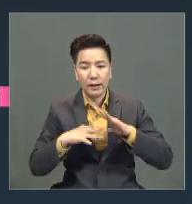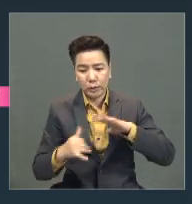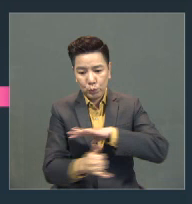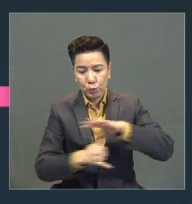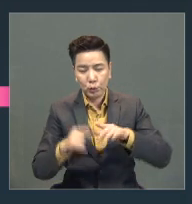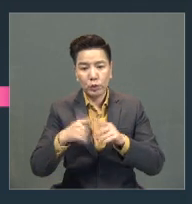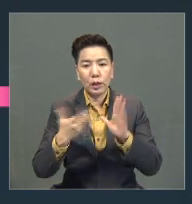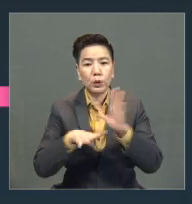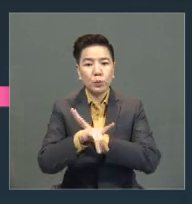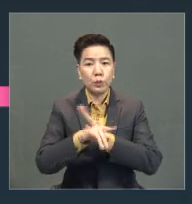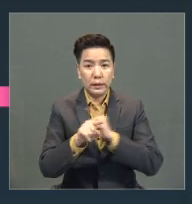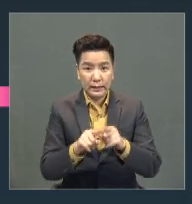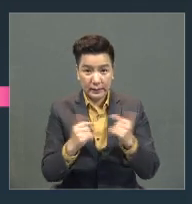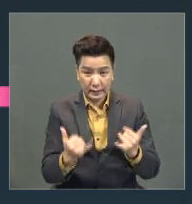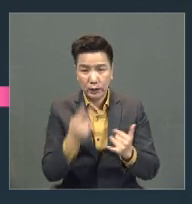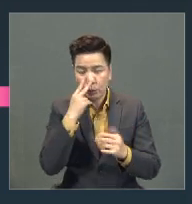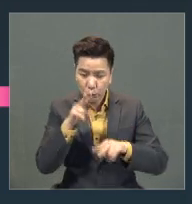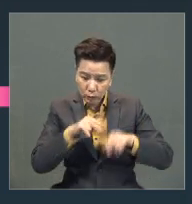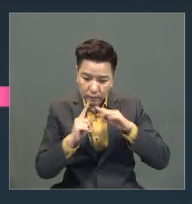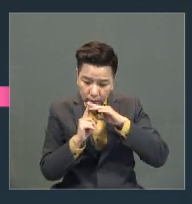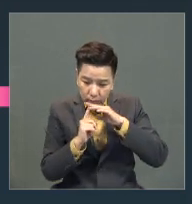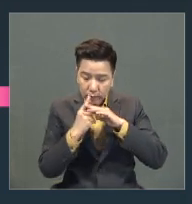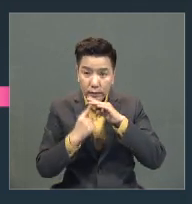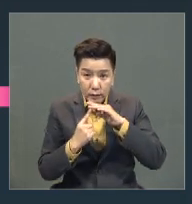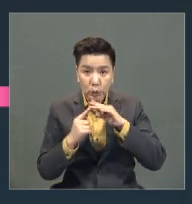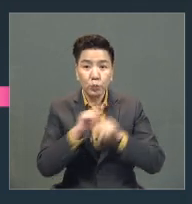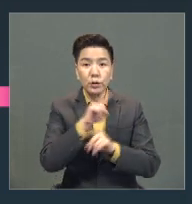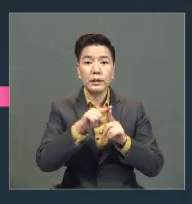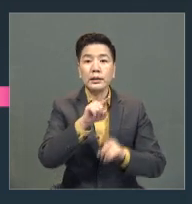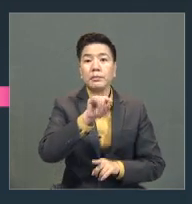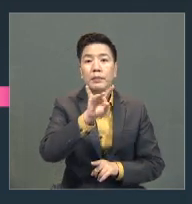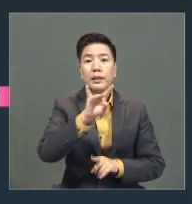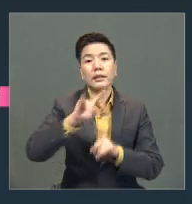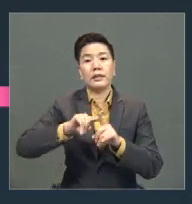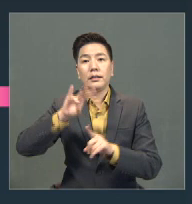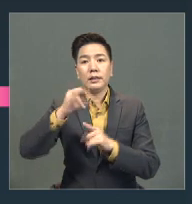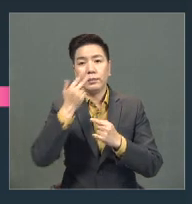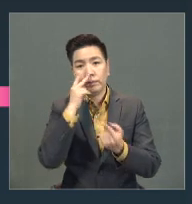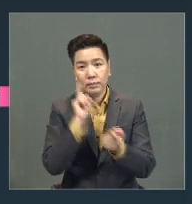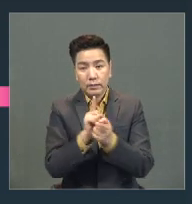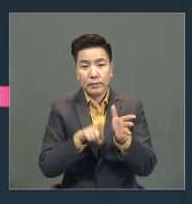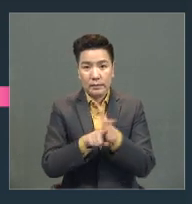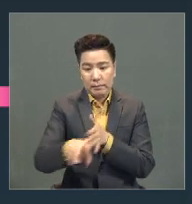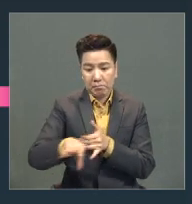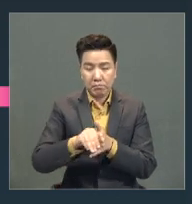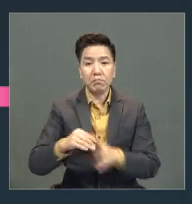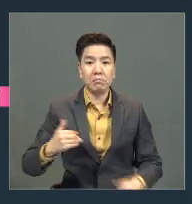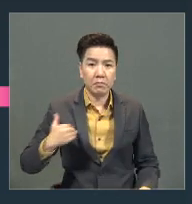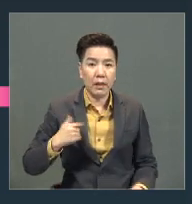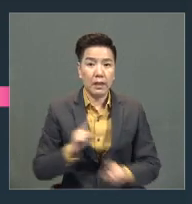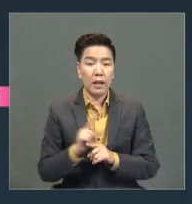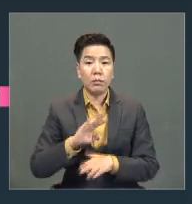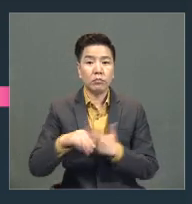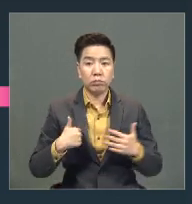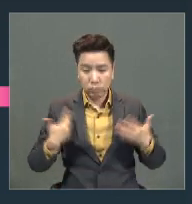ควอรันทีนที่จังหวัดชลบุรีและตรวจหาเชื้อในวันที่28กรกฎาคมพบว่าติดเชื้อแต่ทั้